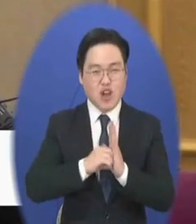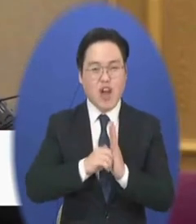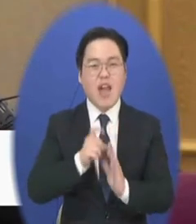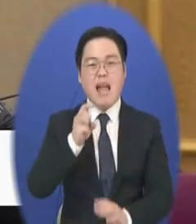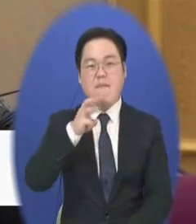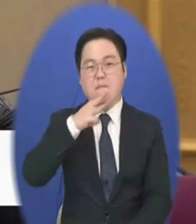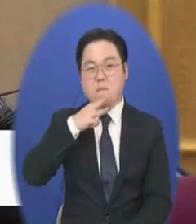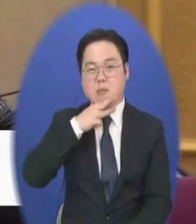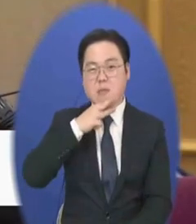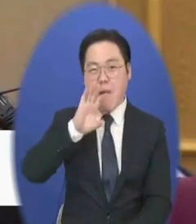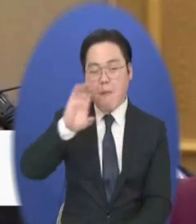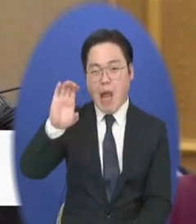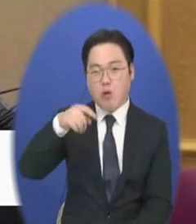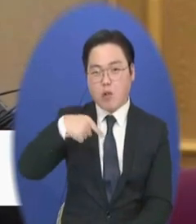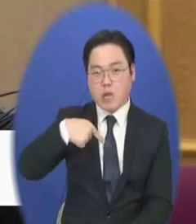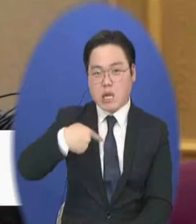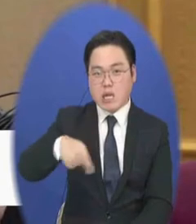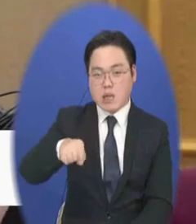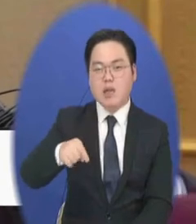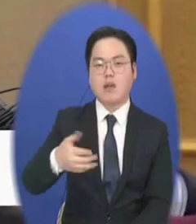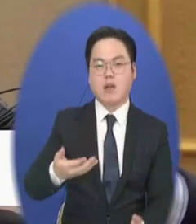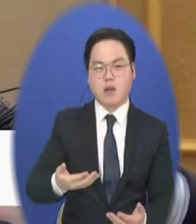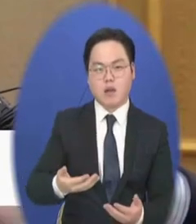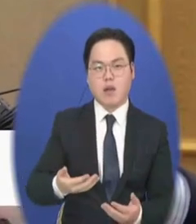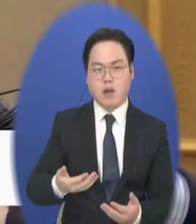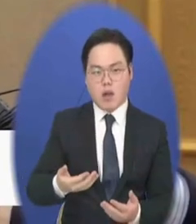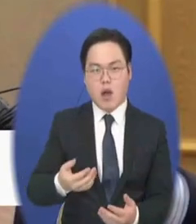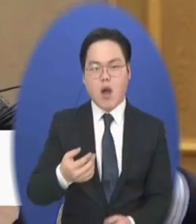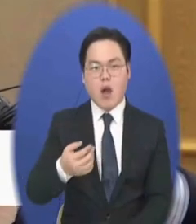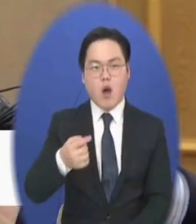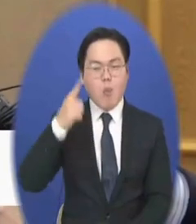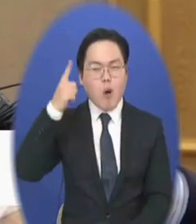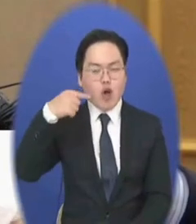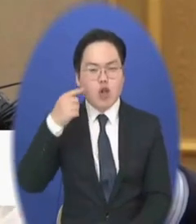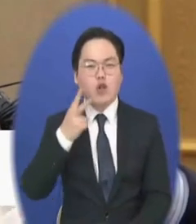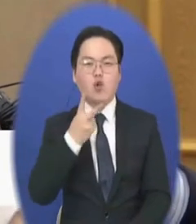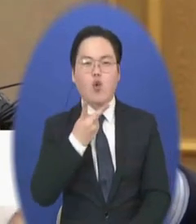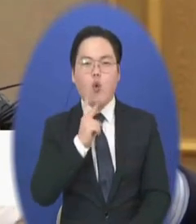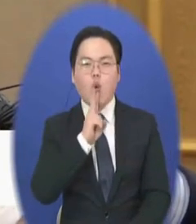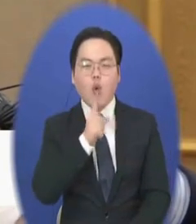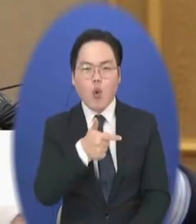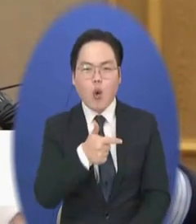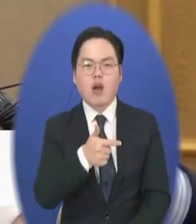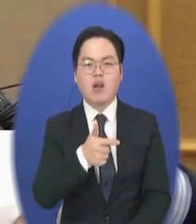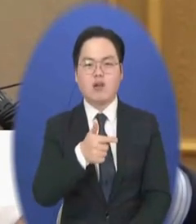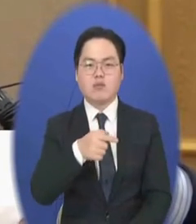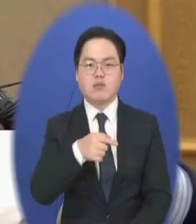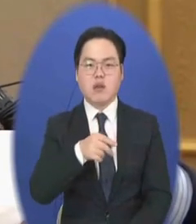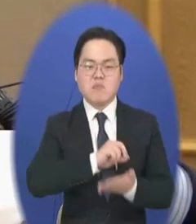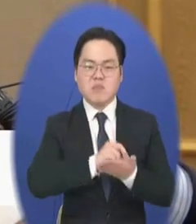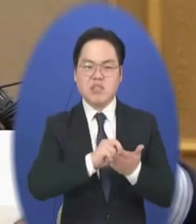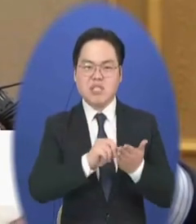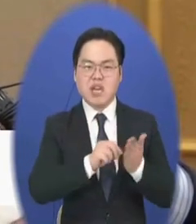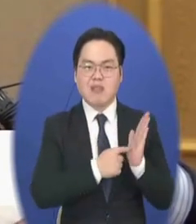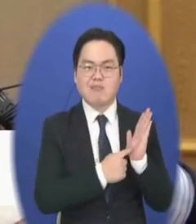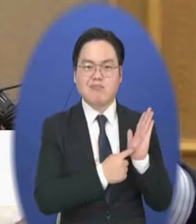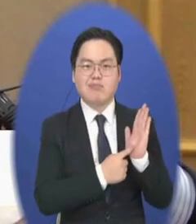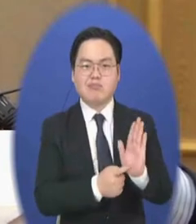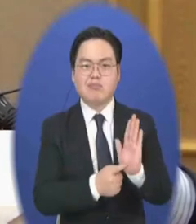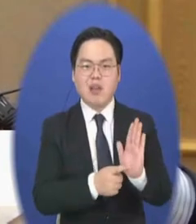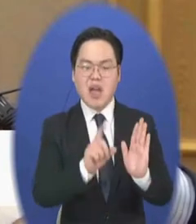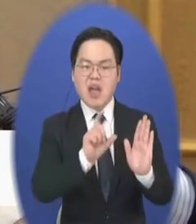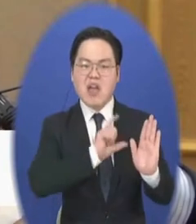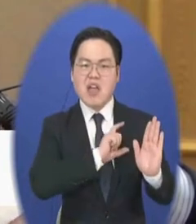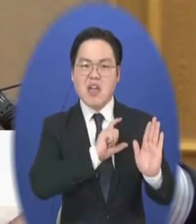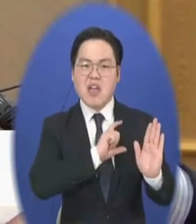мэдээллийн салбар болон энэ үзэл бодол үг хэлээ хэвлэлийн нийтлэгийн илэрхийллийн эрхийг ойлгох